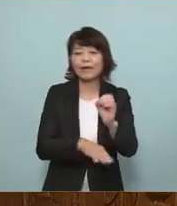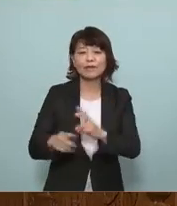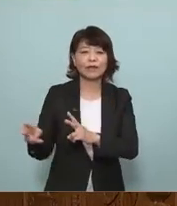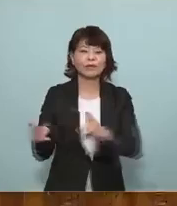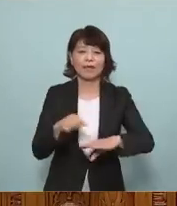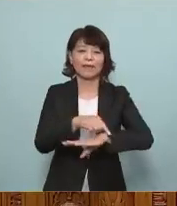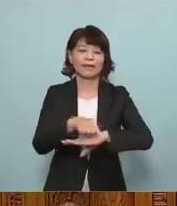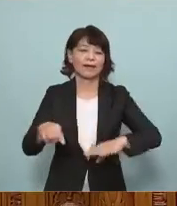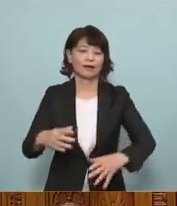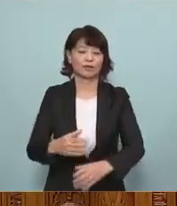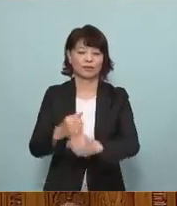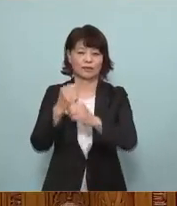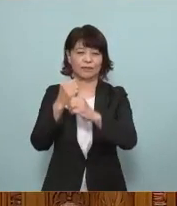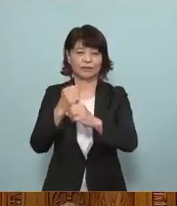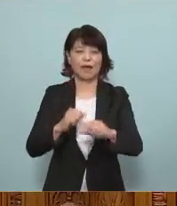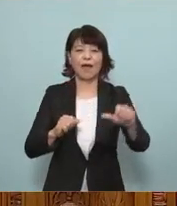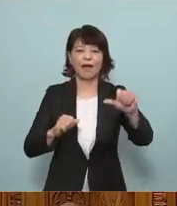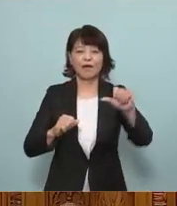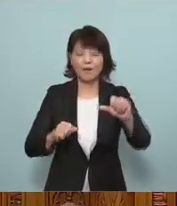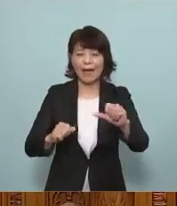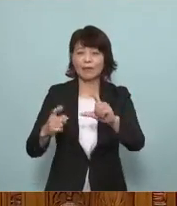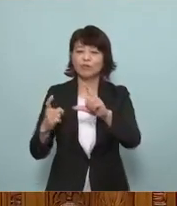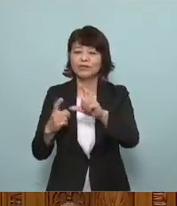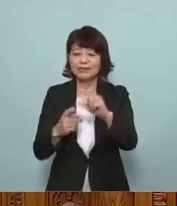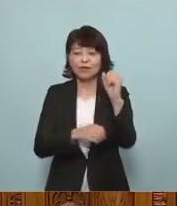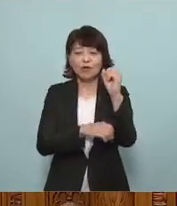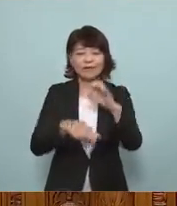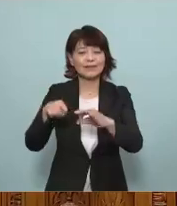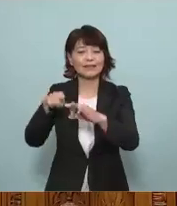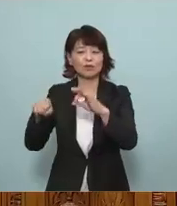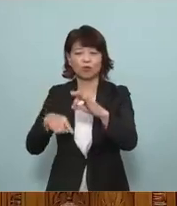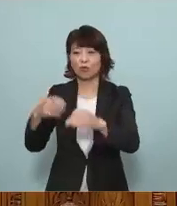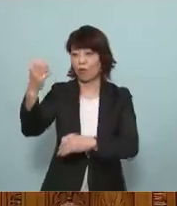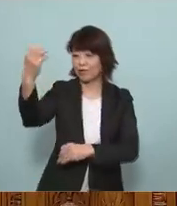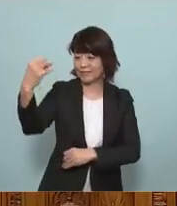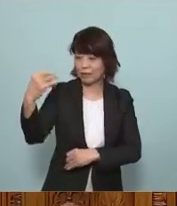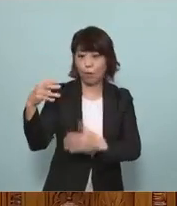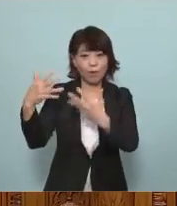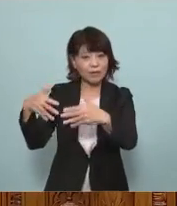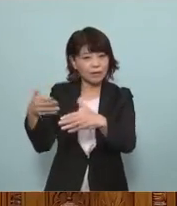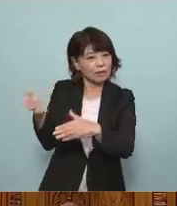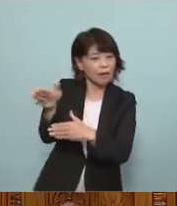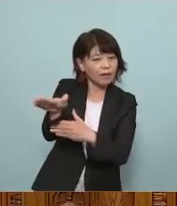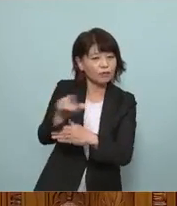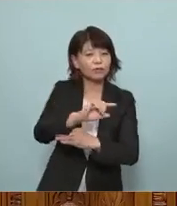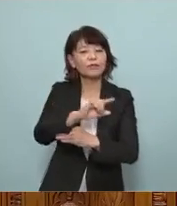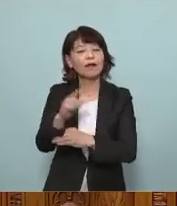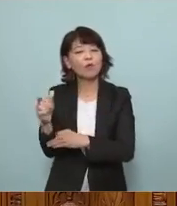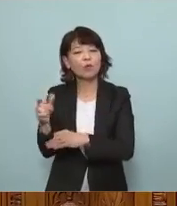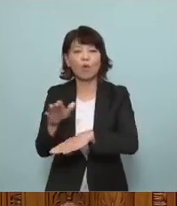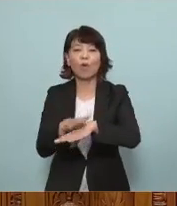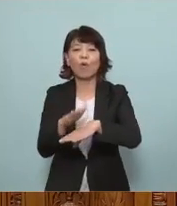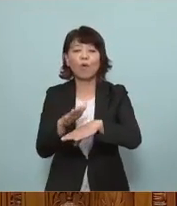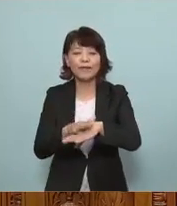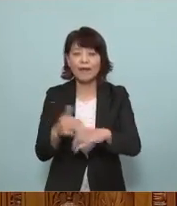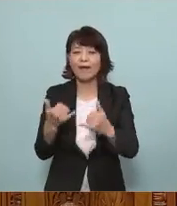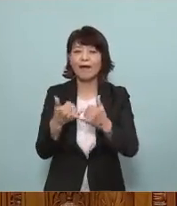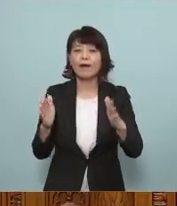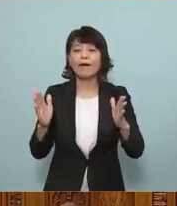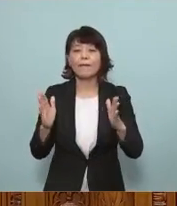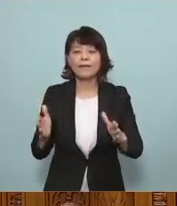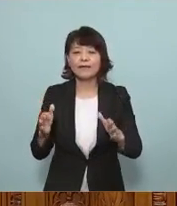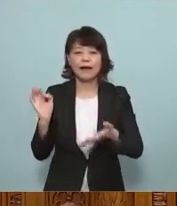ます。5G 基地局を信号機に併設するなど、多様な手法で民間投資を促